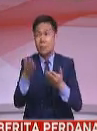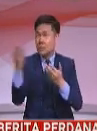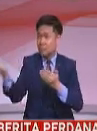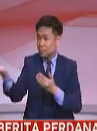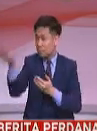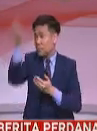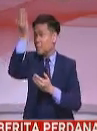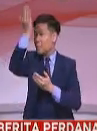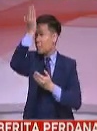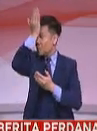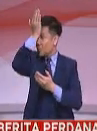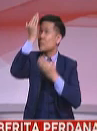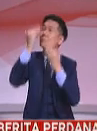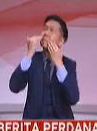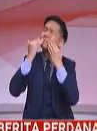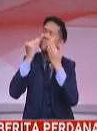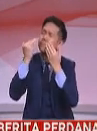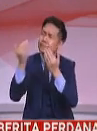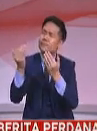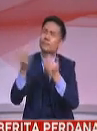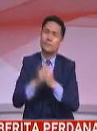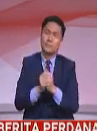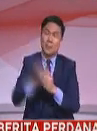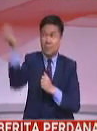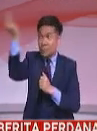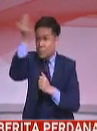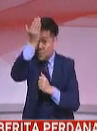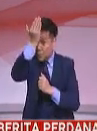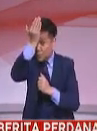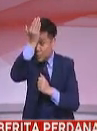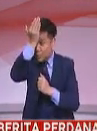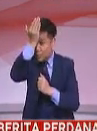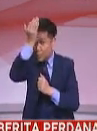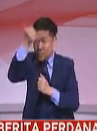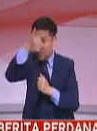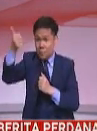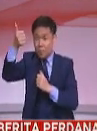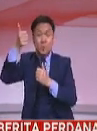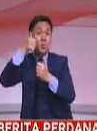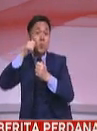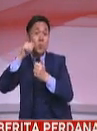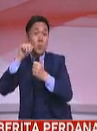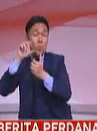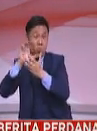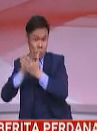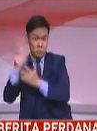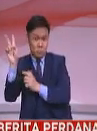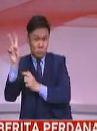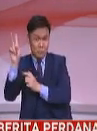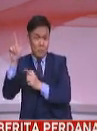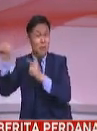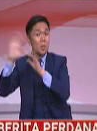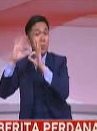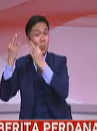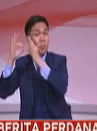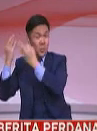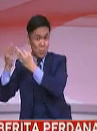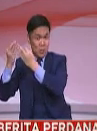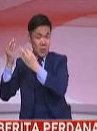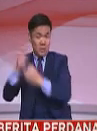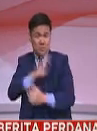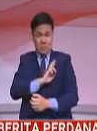Lia mau nitip ke bagi Anda yang hutan agung siapa dokumen derajat maysura Gom dan pagoda Jepang dari keluarga diraja